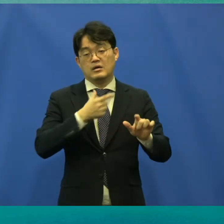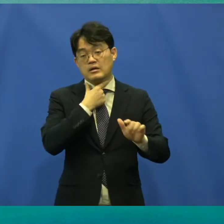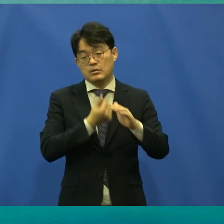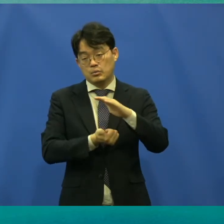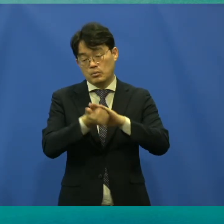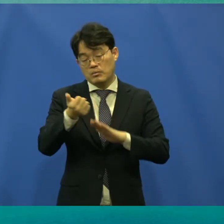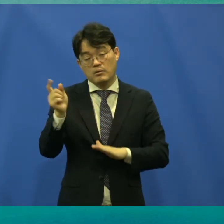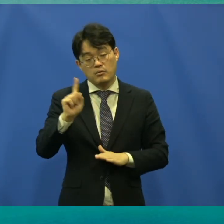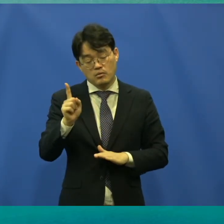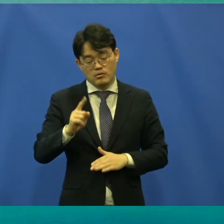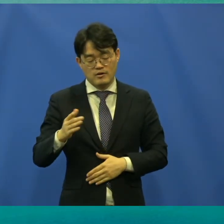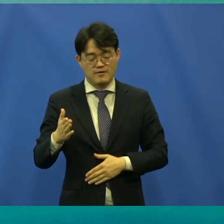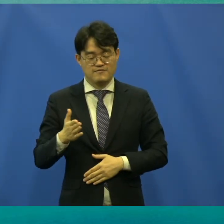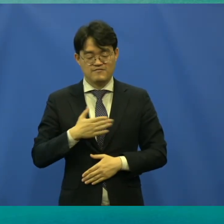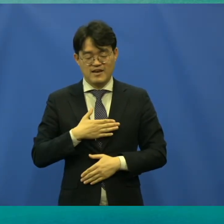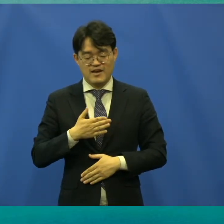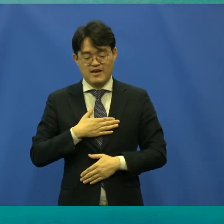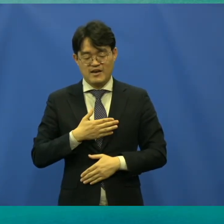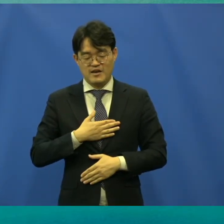있지 않습니다.